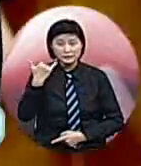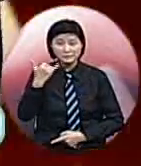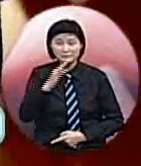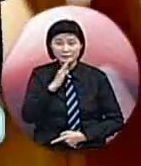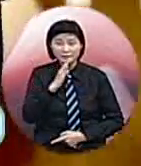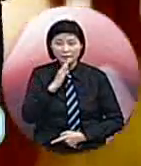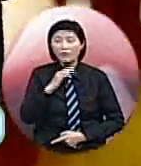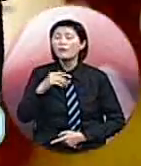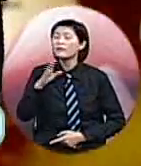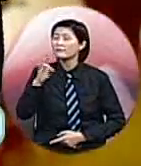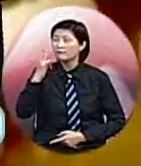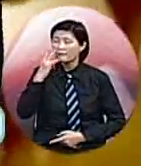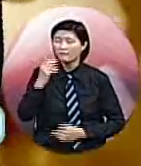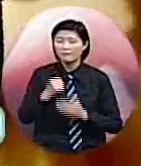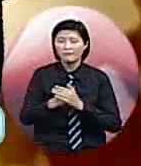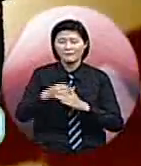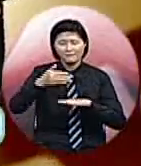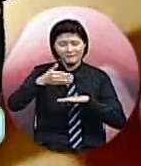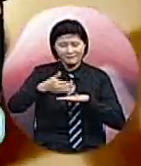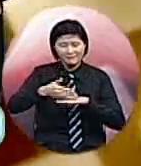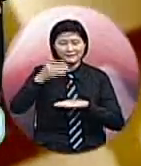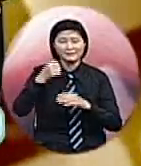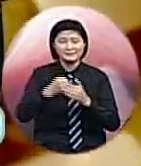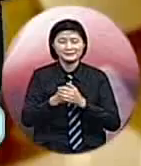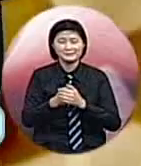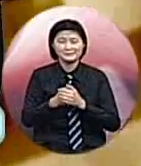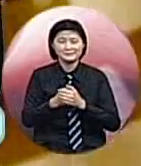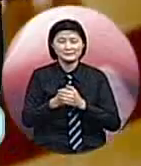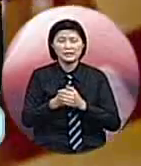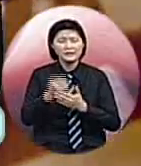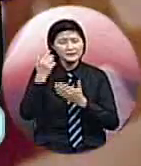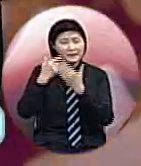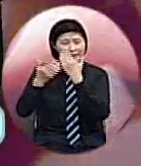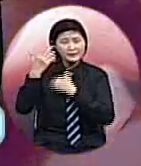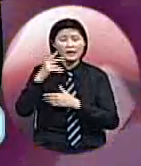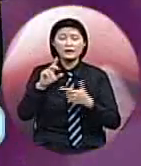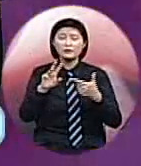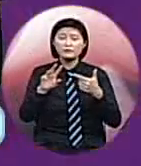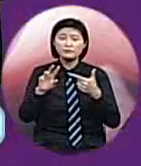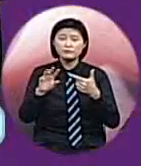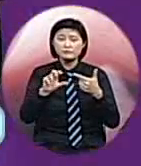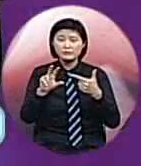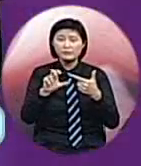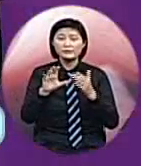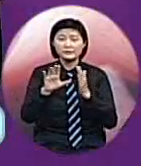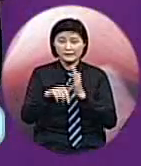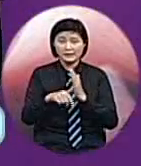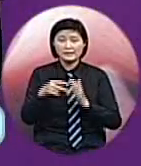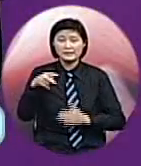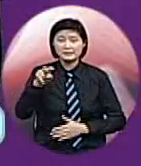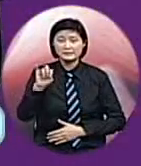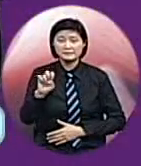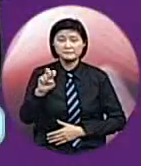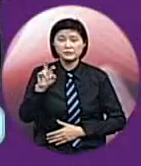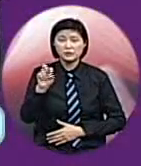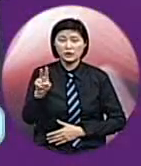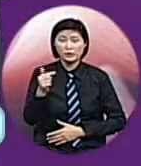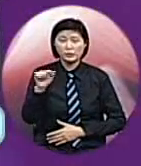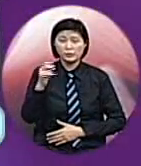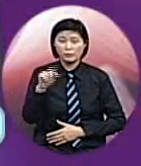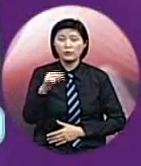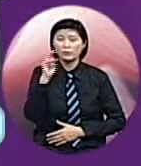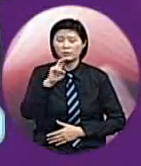예. 와 고맙습니다. 대부분 아니 근데 그 옛날 유교 직후에 그 심연옥 씨 노래를 예.